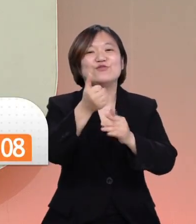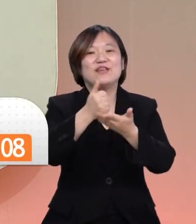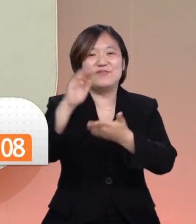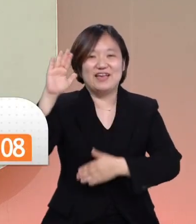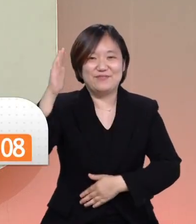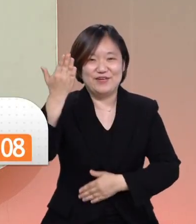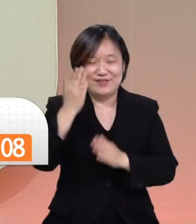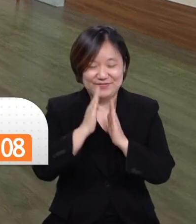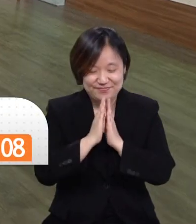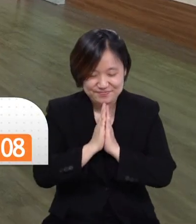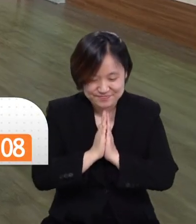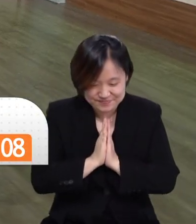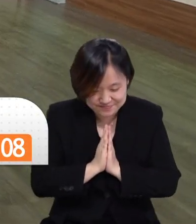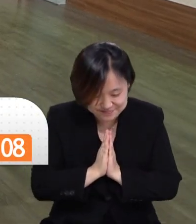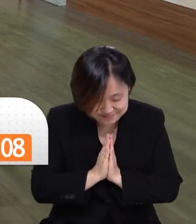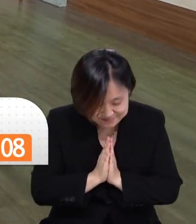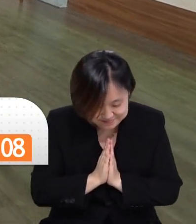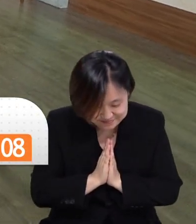성불하십시오